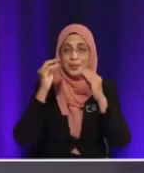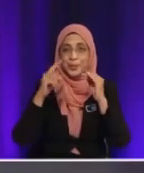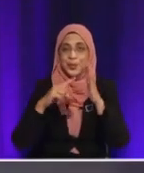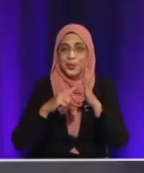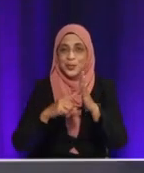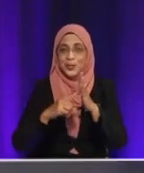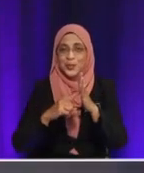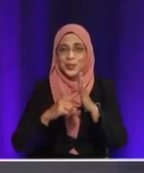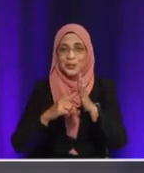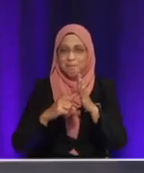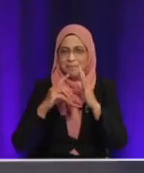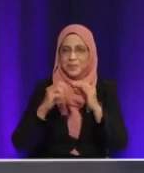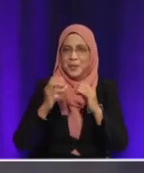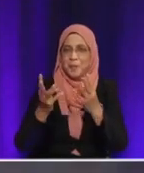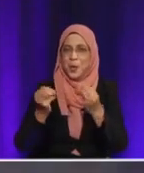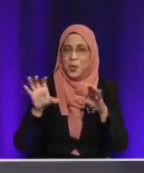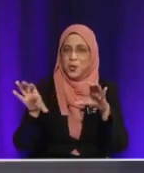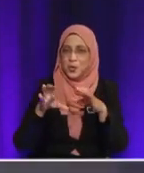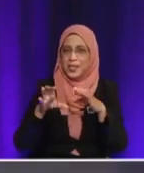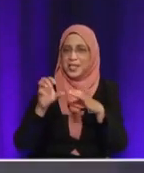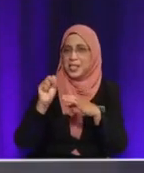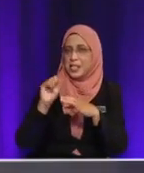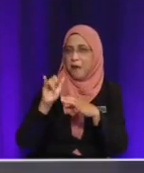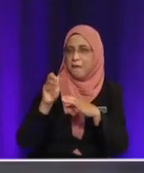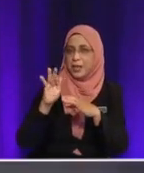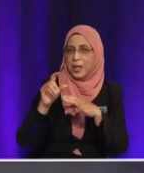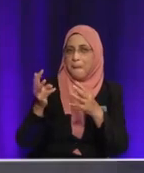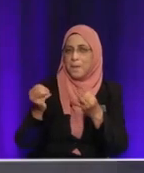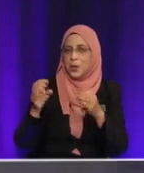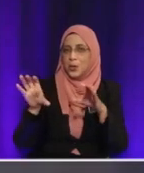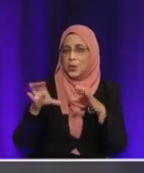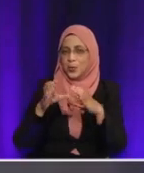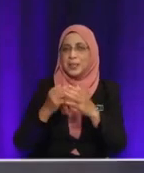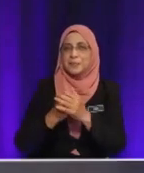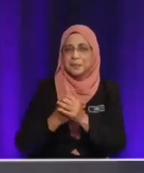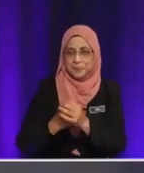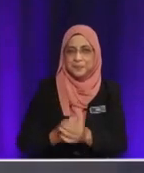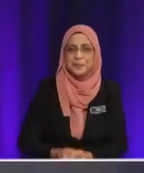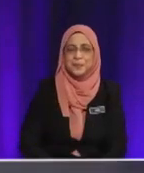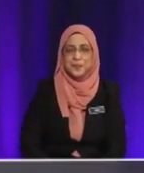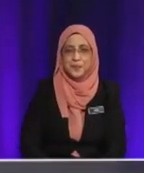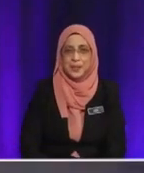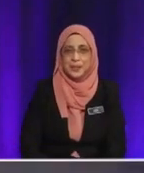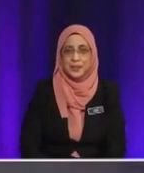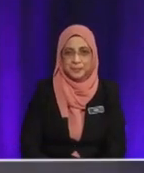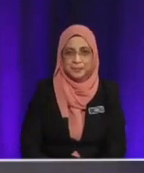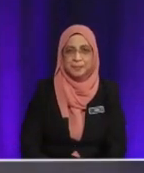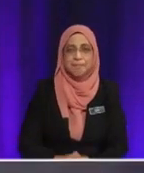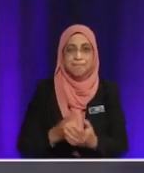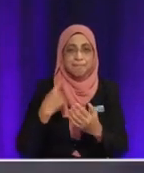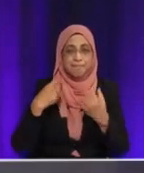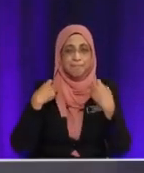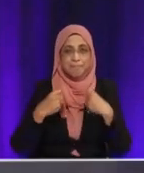rasa saya pula nak buat cikgu. Boleh ke cikgu? Okey, boleh. Kita buat saya buat yang saya tahu lah cikgu. Ya, boleh. Okey. Tapi sekali kita dah pakai sarung tangan,